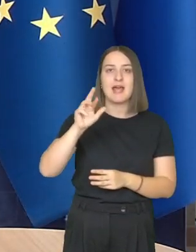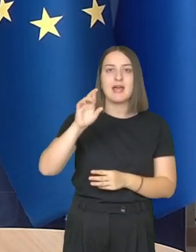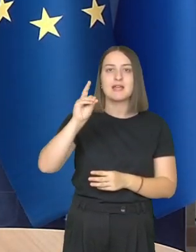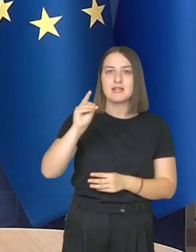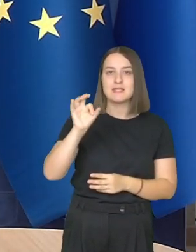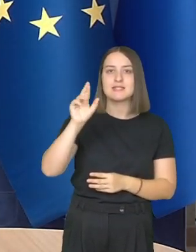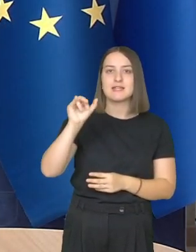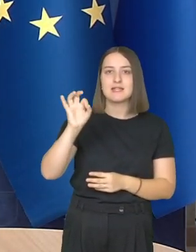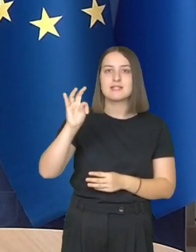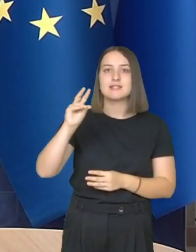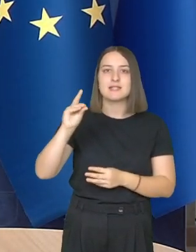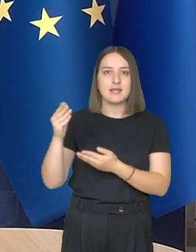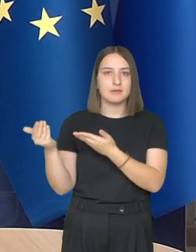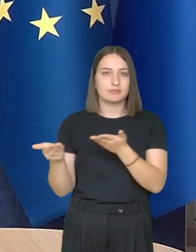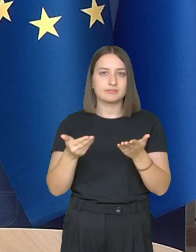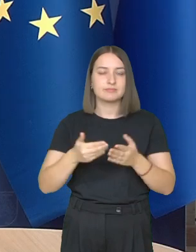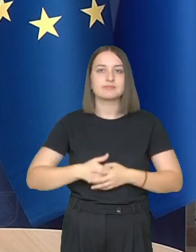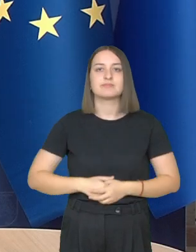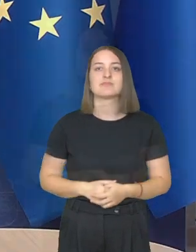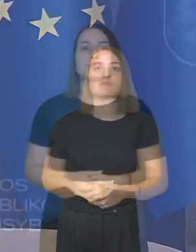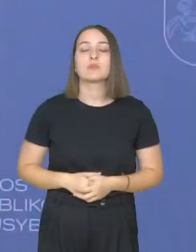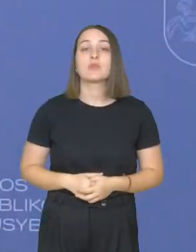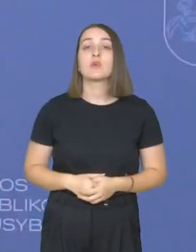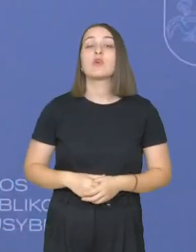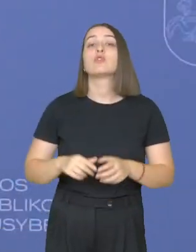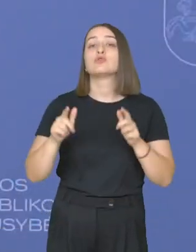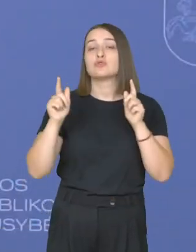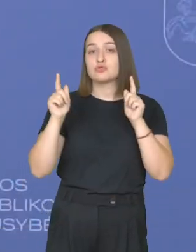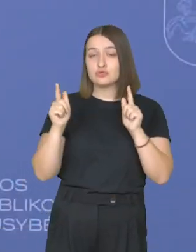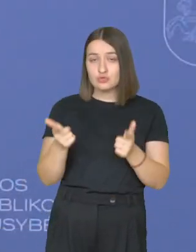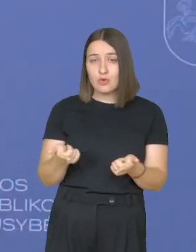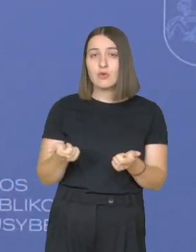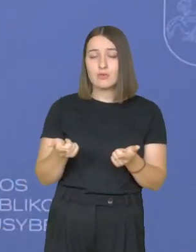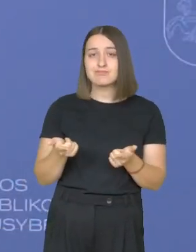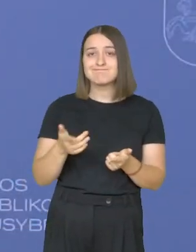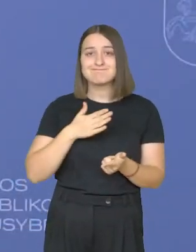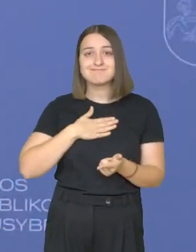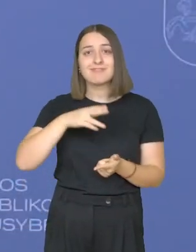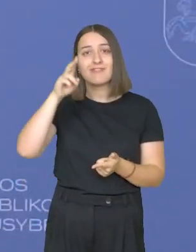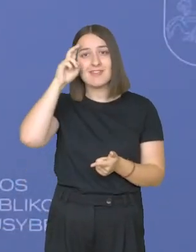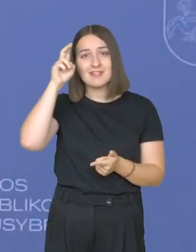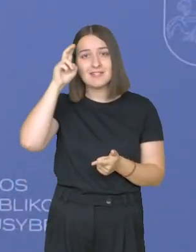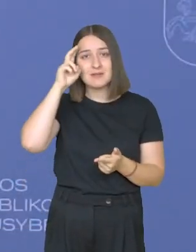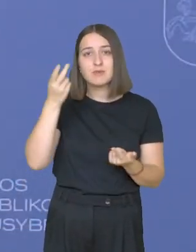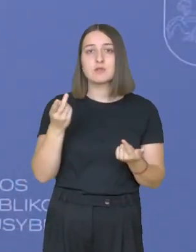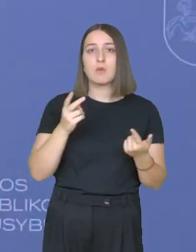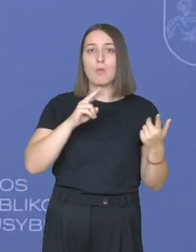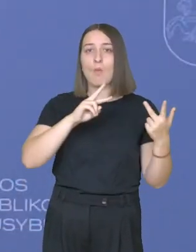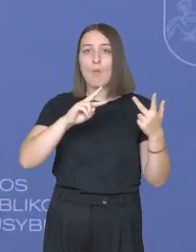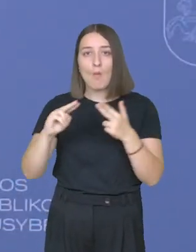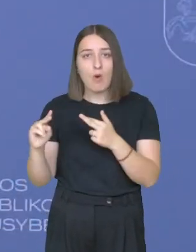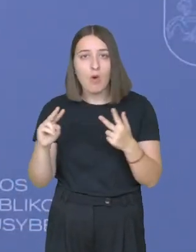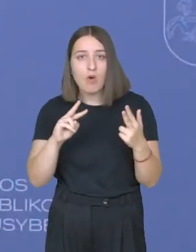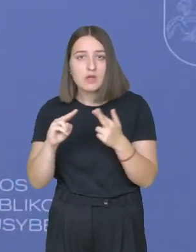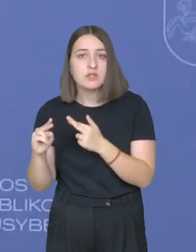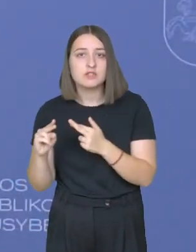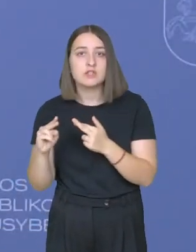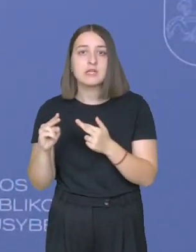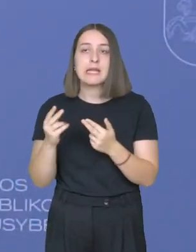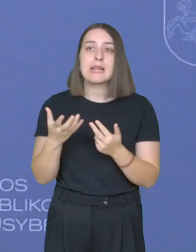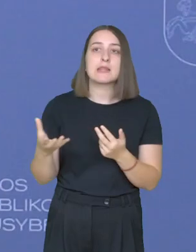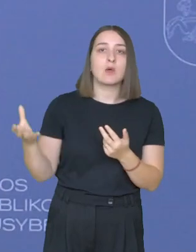skaistę išties geopolitiniai pokyčiai pastaruoju metu padarė tai kad daugelis valstybių priima